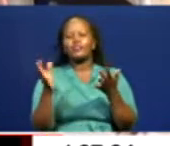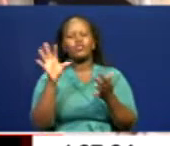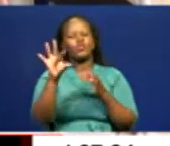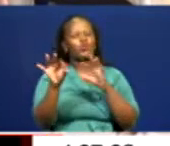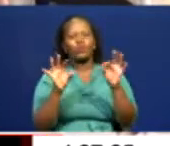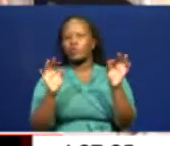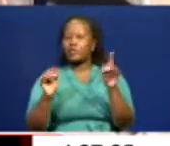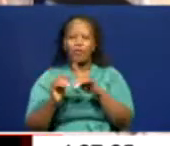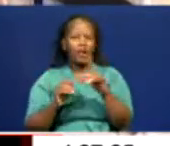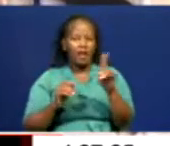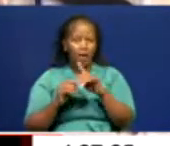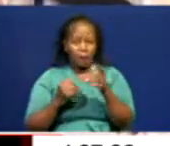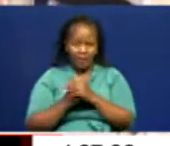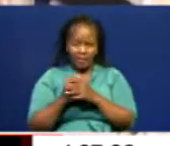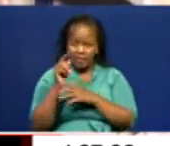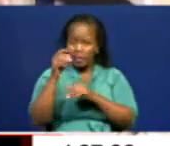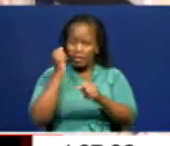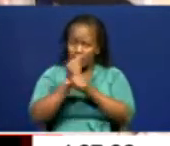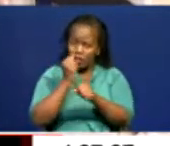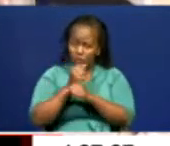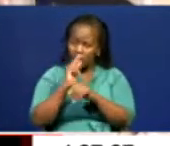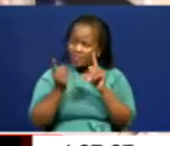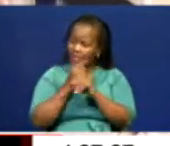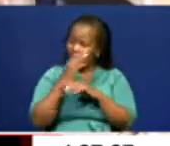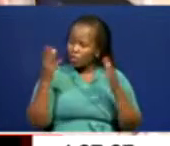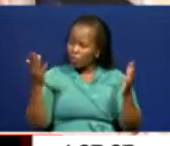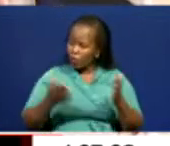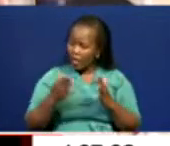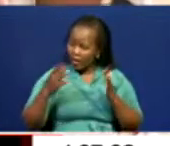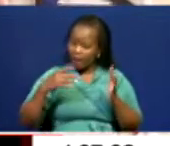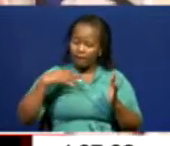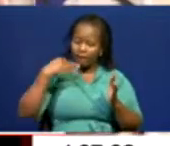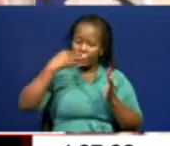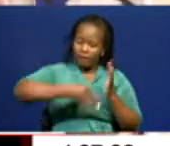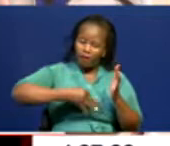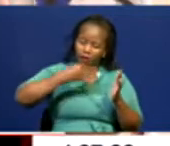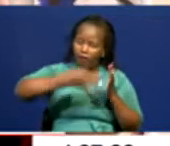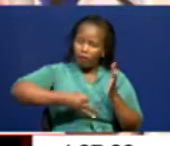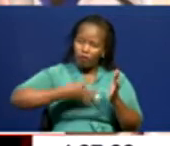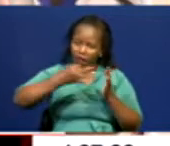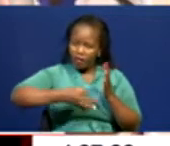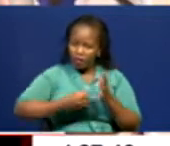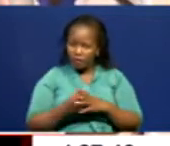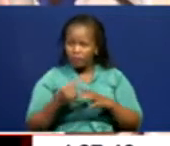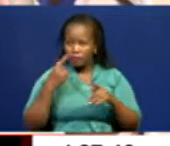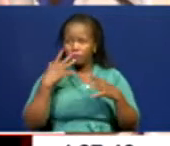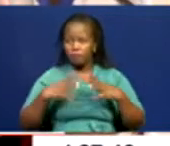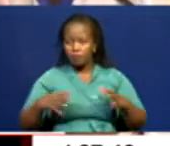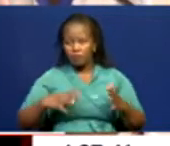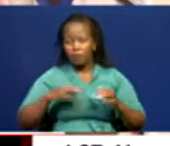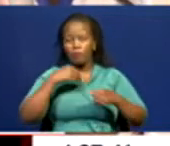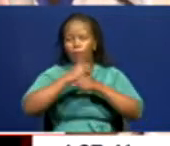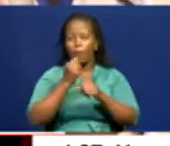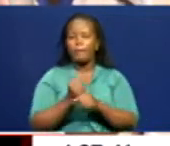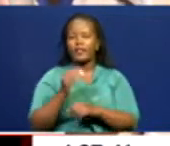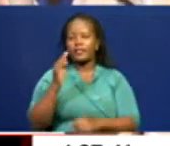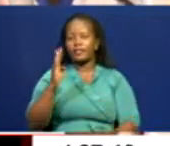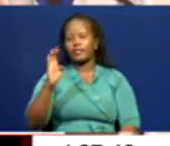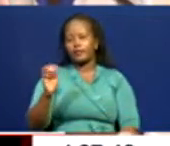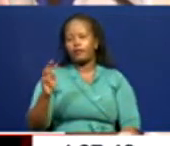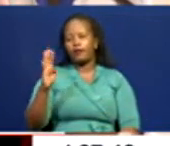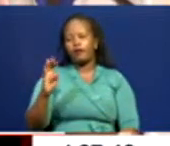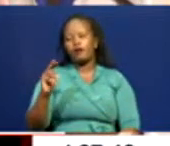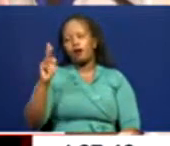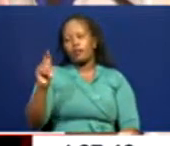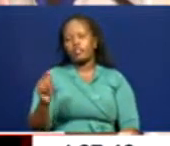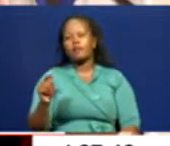hiyo kazi inaanza kwa factory. Wale wanatengeneza simiti watapata, tutaongeza watu wa kutengeneza, kufanya